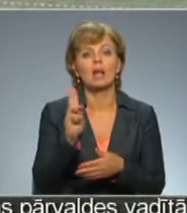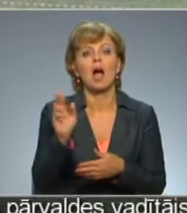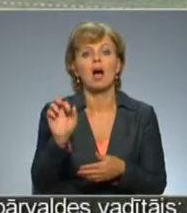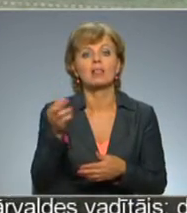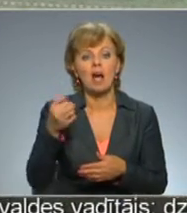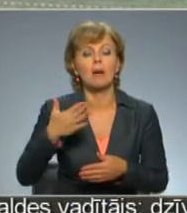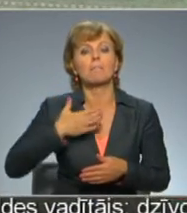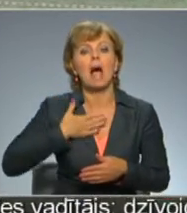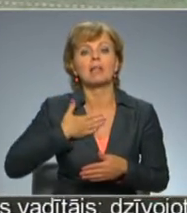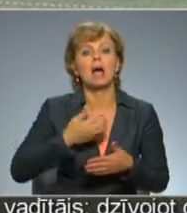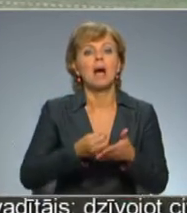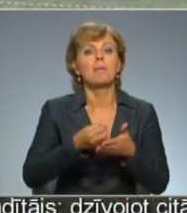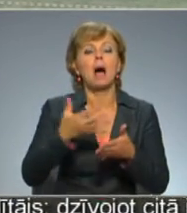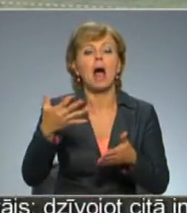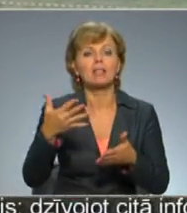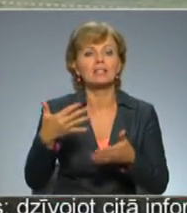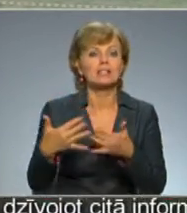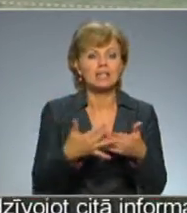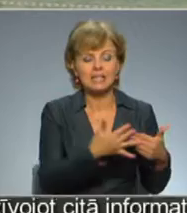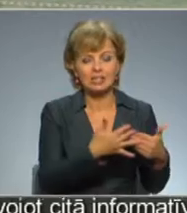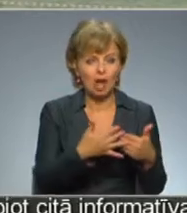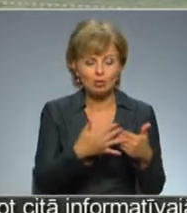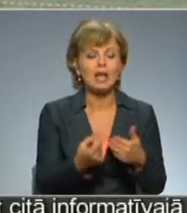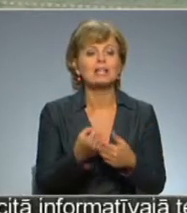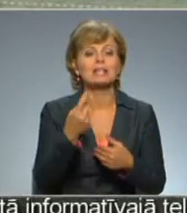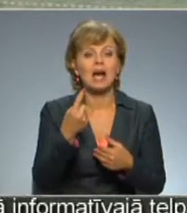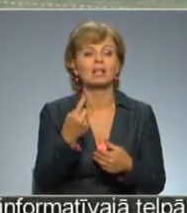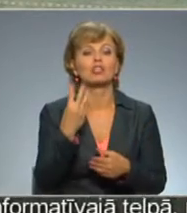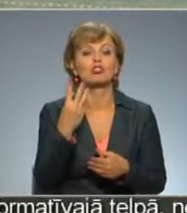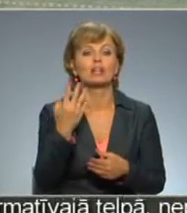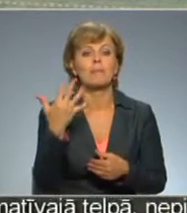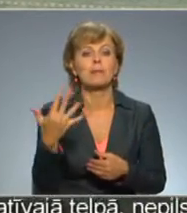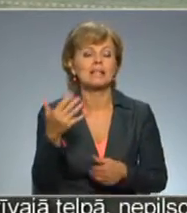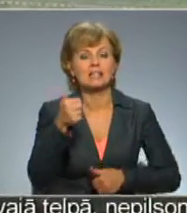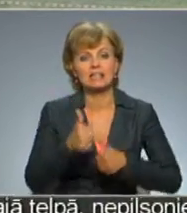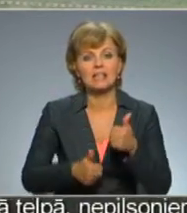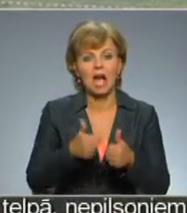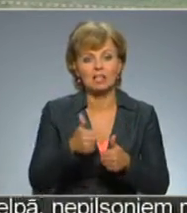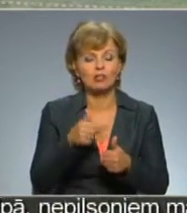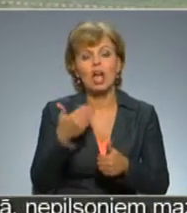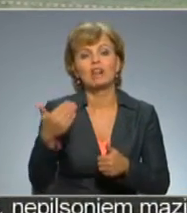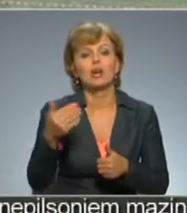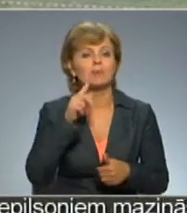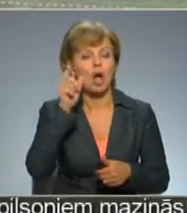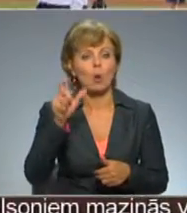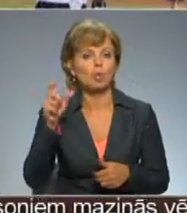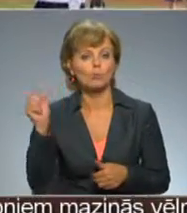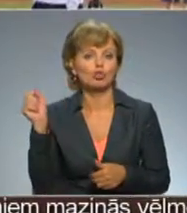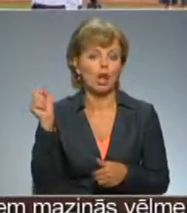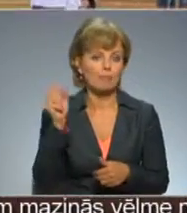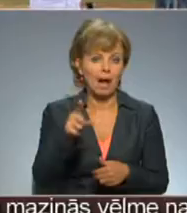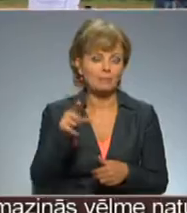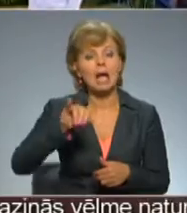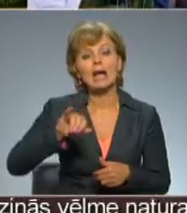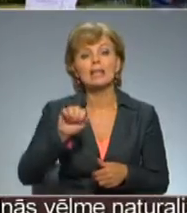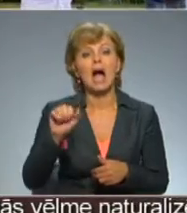Mans balvas izcīņa. Tā kā sanāk, kad mums ir kāds 4-5 sacensības priekš šiem jaunajiem šķēpmetējiem.